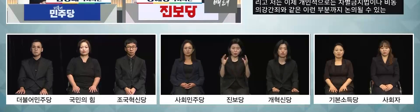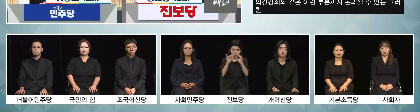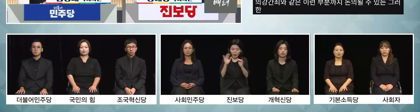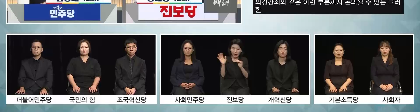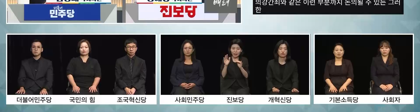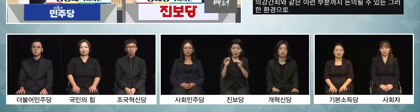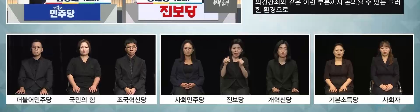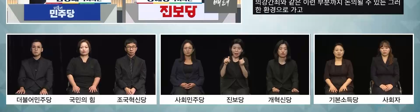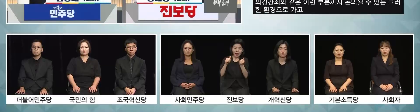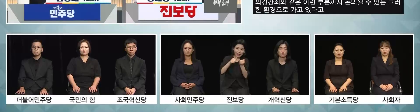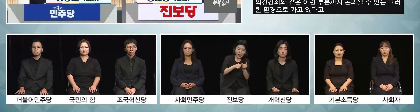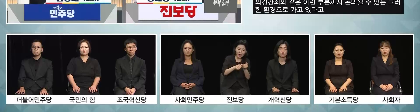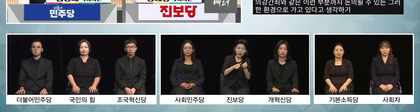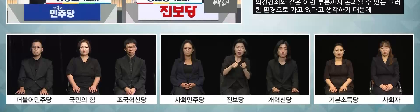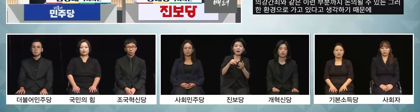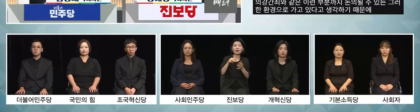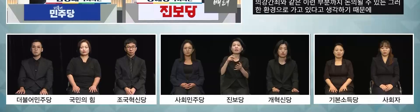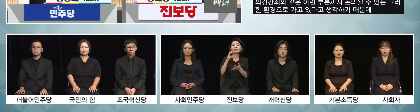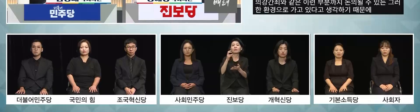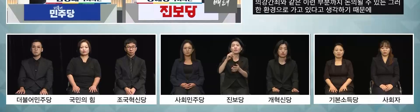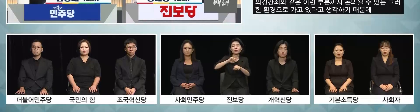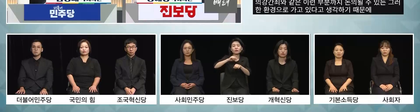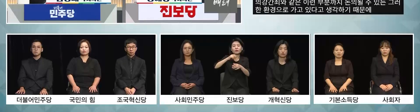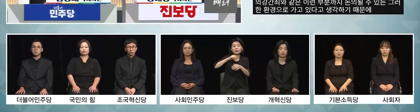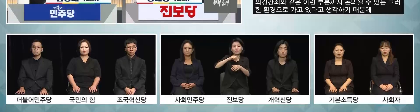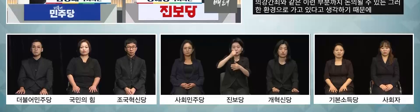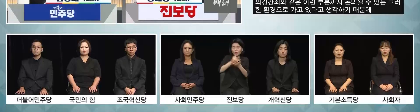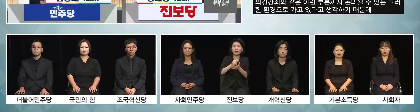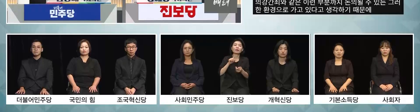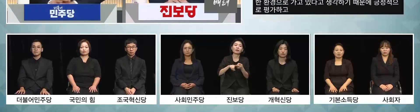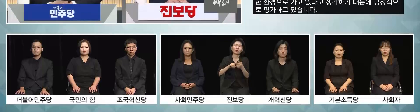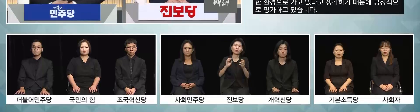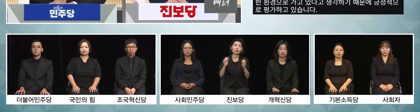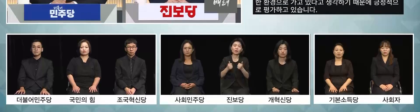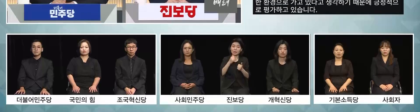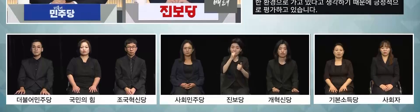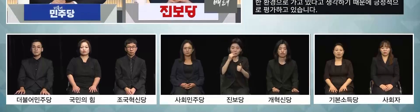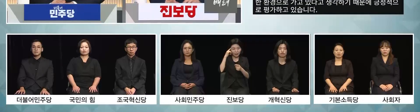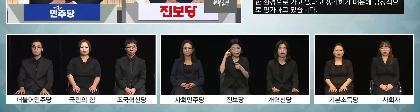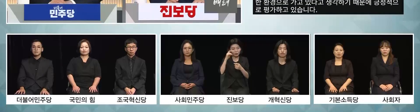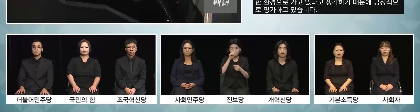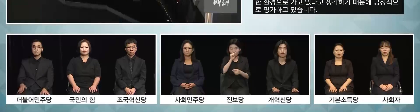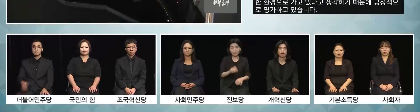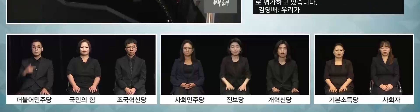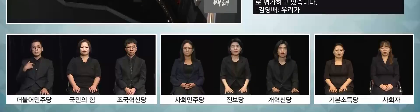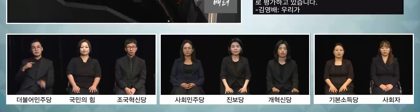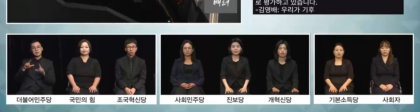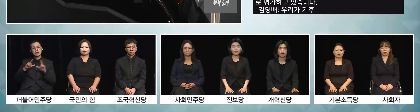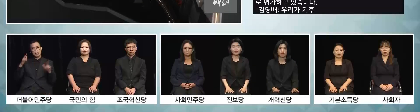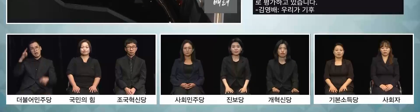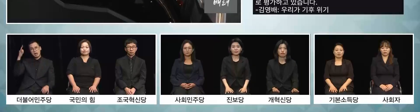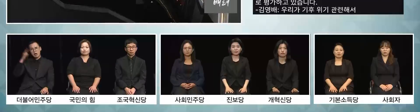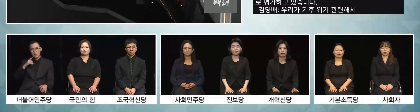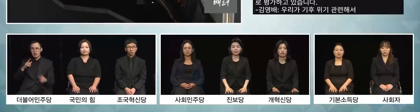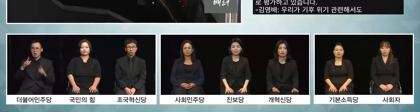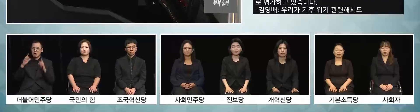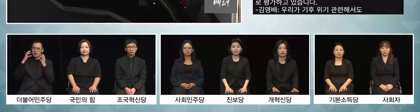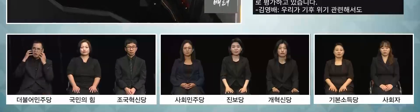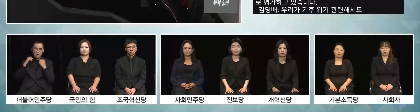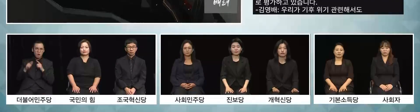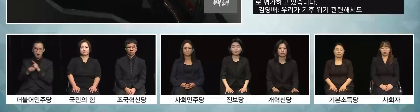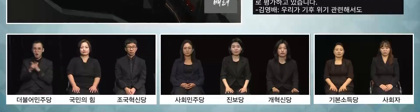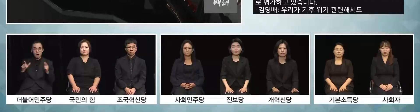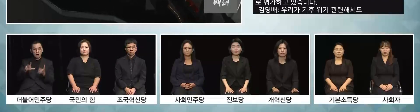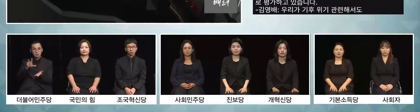가고 있다고 생각하기 때문에 예, 긍정적으로 평가하고 있습니다. 예, 우리가 기후위기 관련해서도